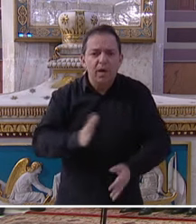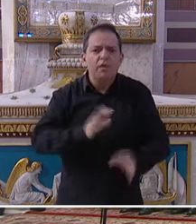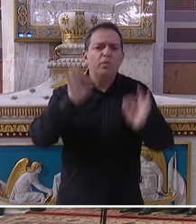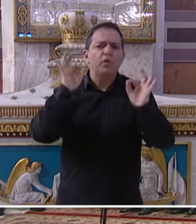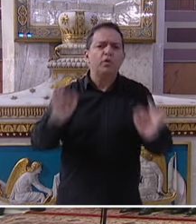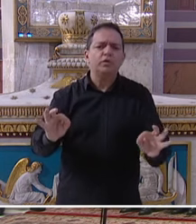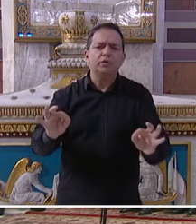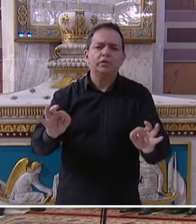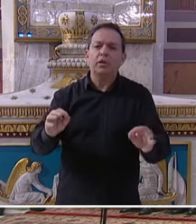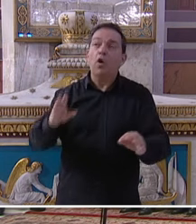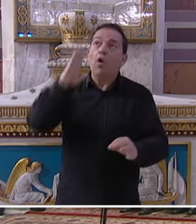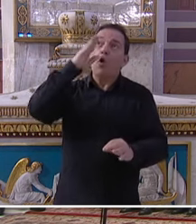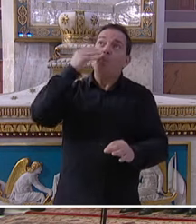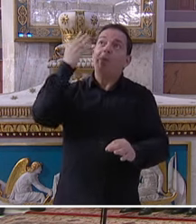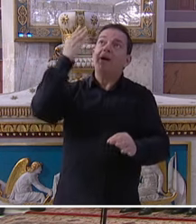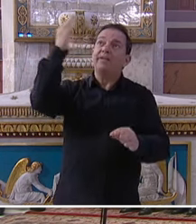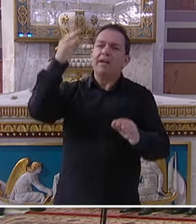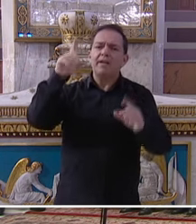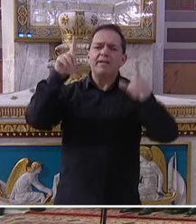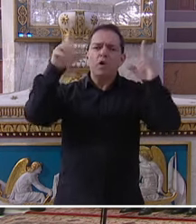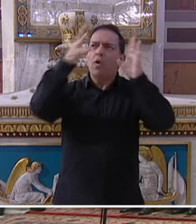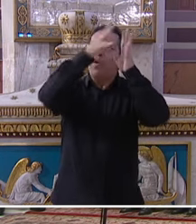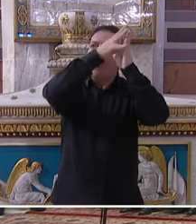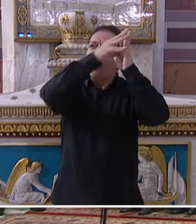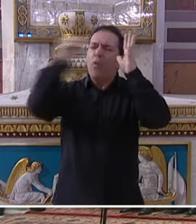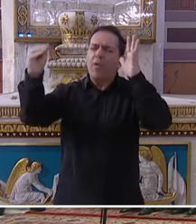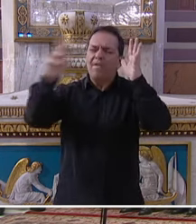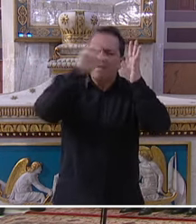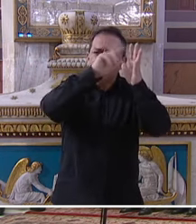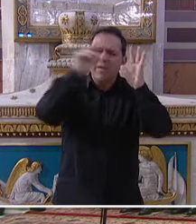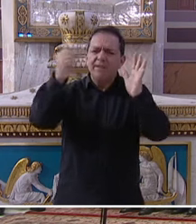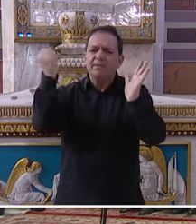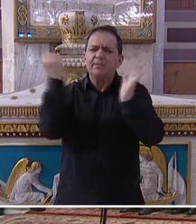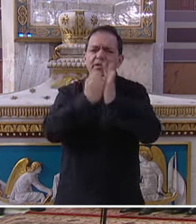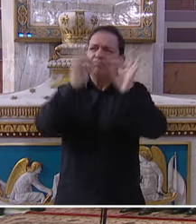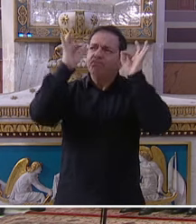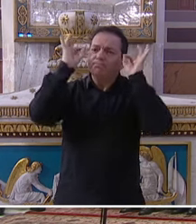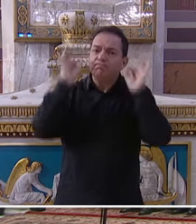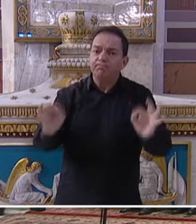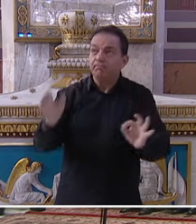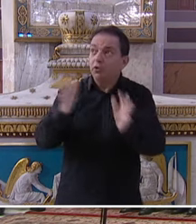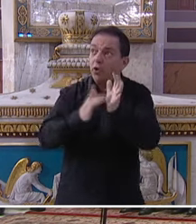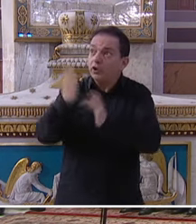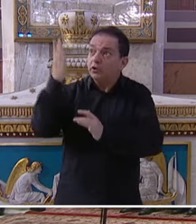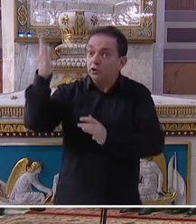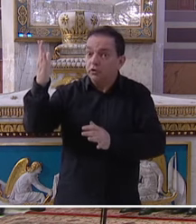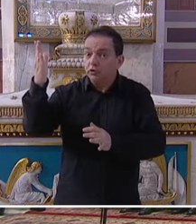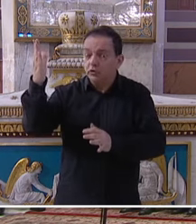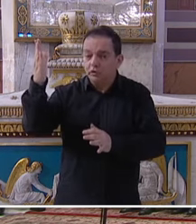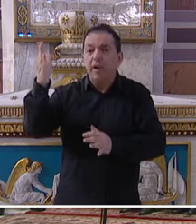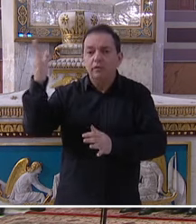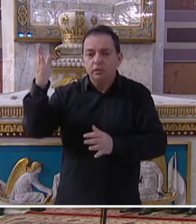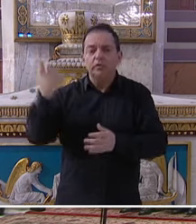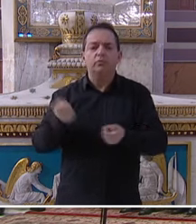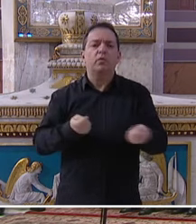απαράλλακτος εικόν του Πατρός, μας διδάσκει την οδό της